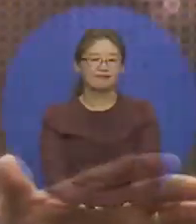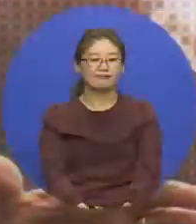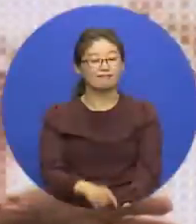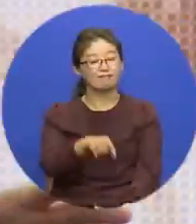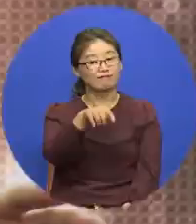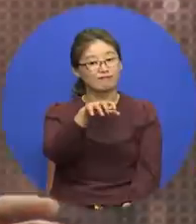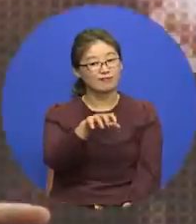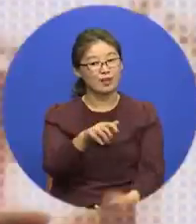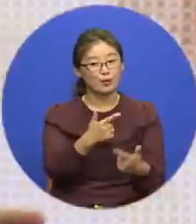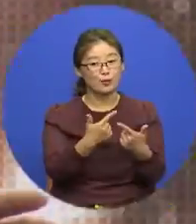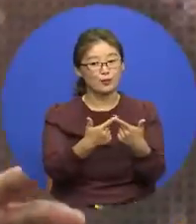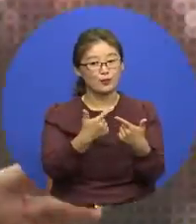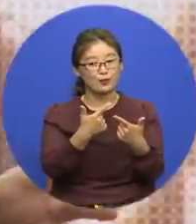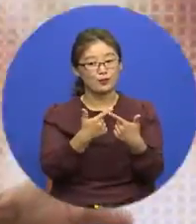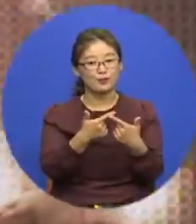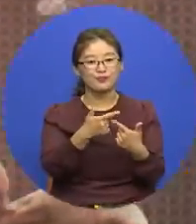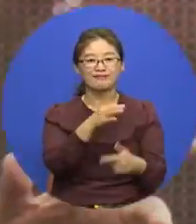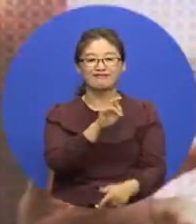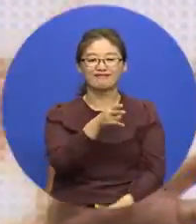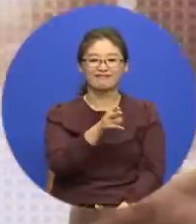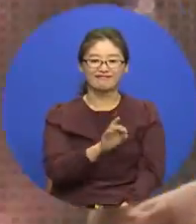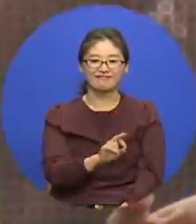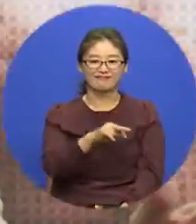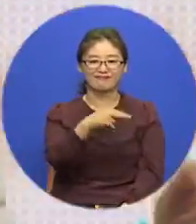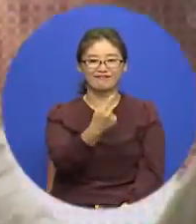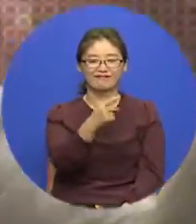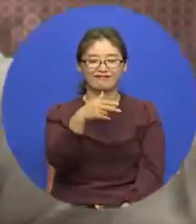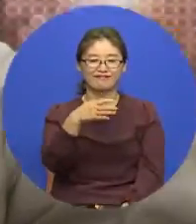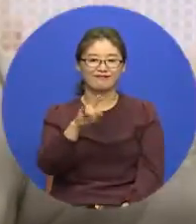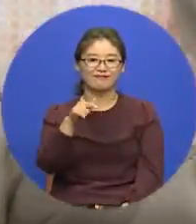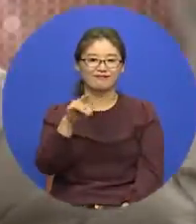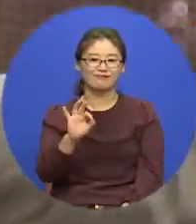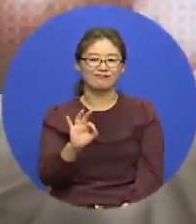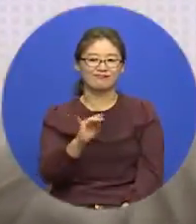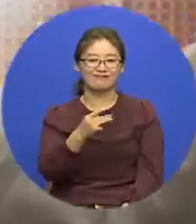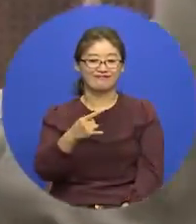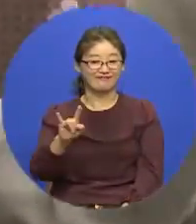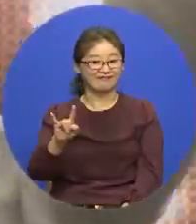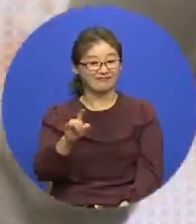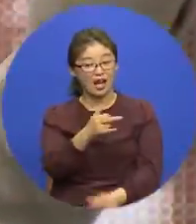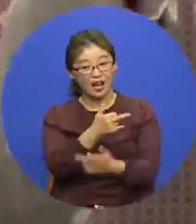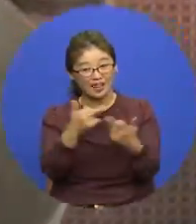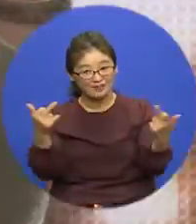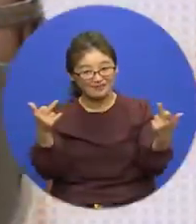여기 흥부산 영도 대성대 크게 같이 합니다.